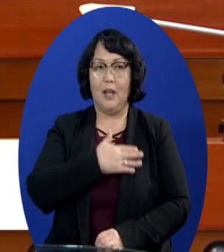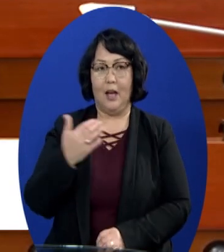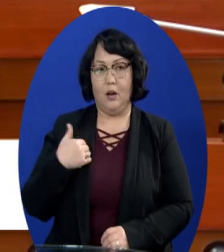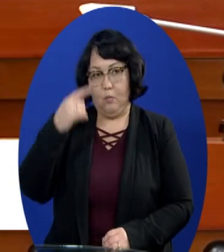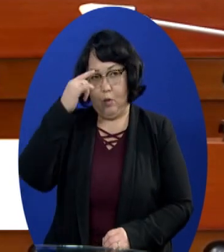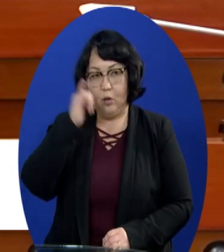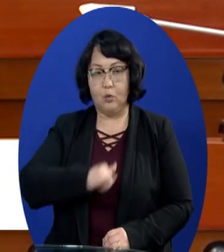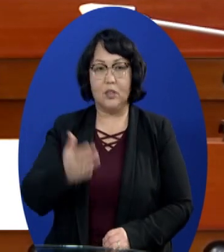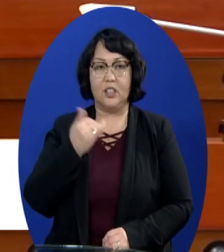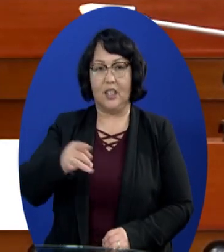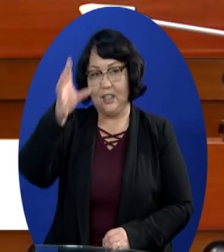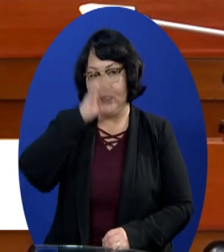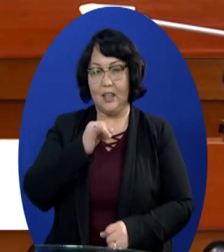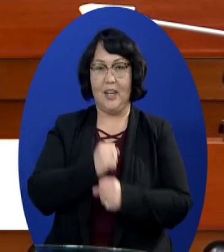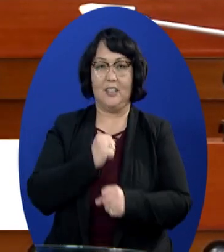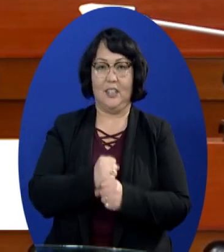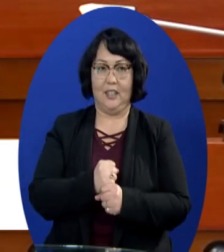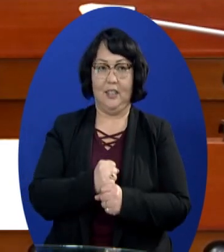Монгол Улсын шатар сайдынхаа албыг